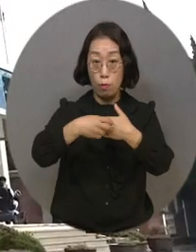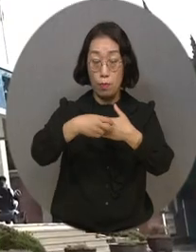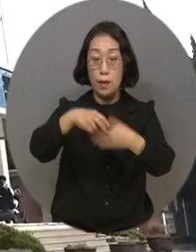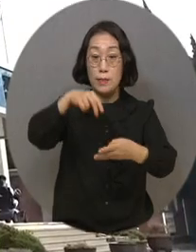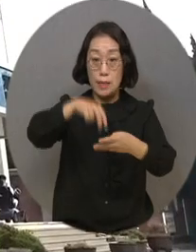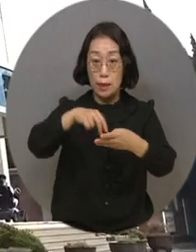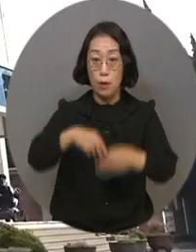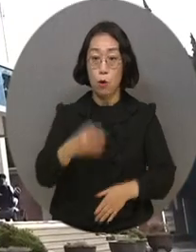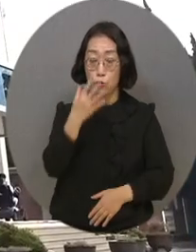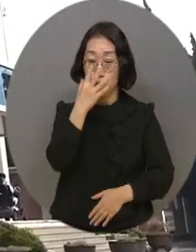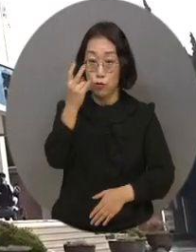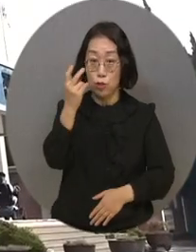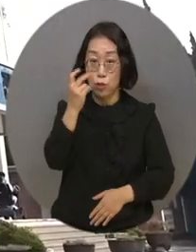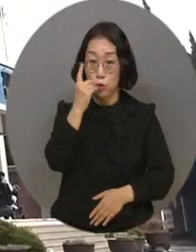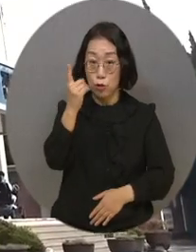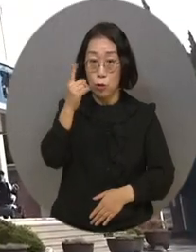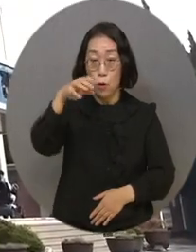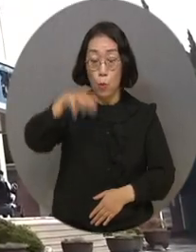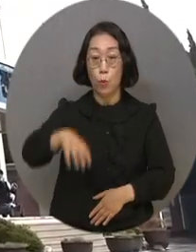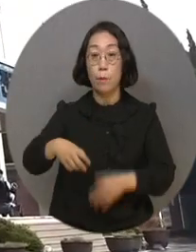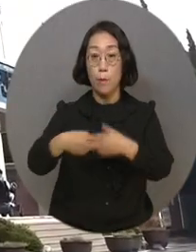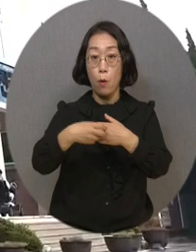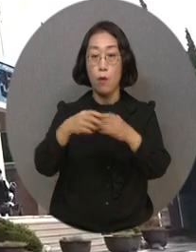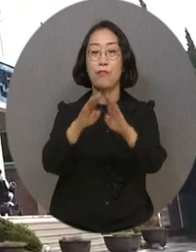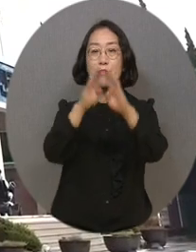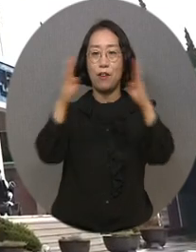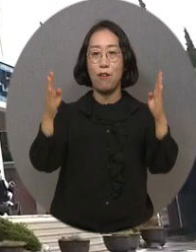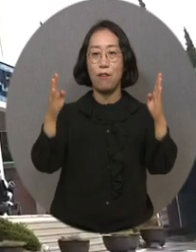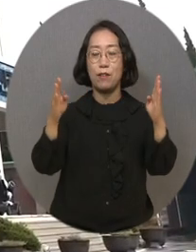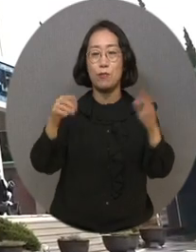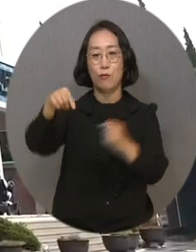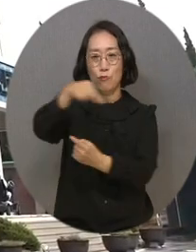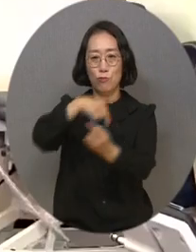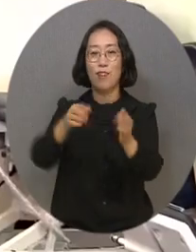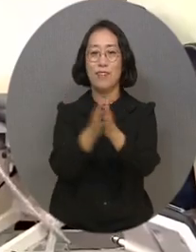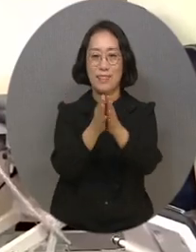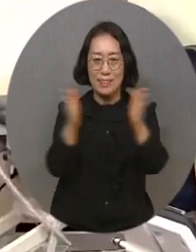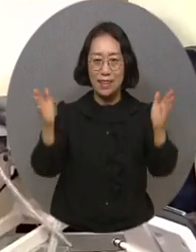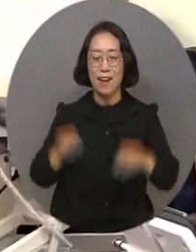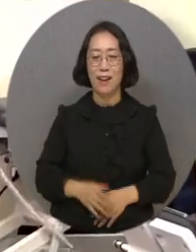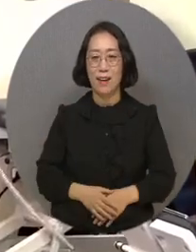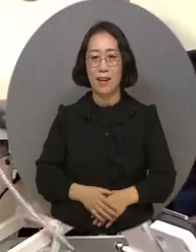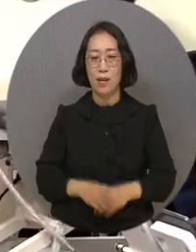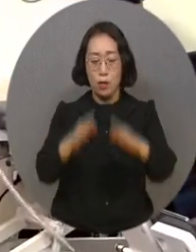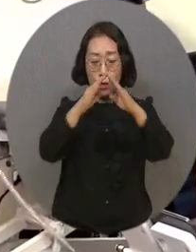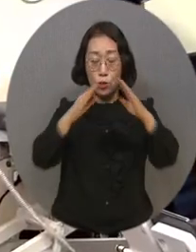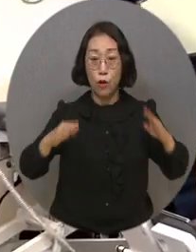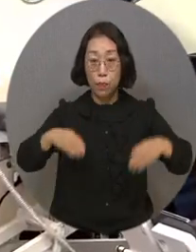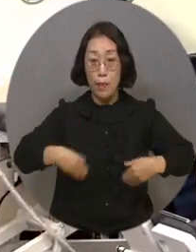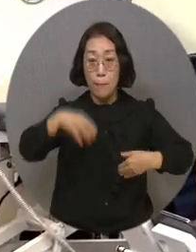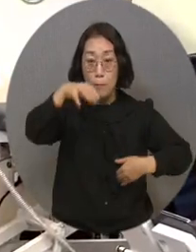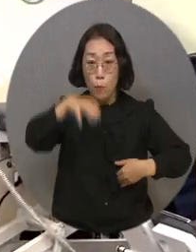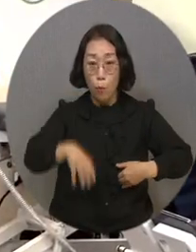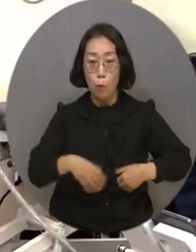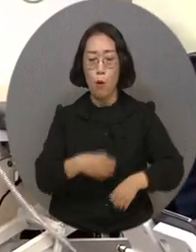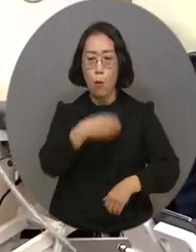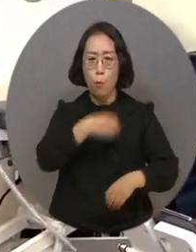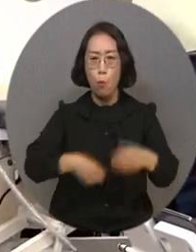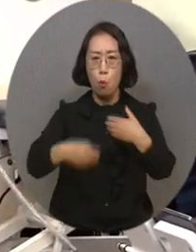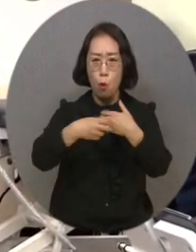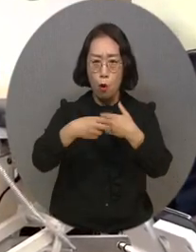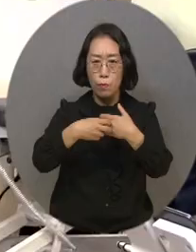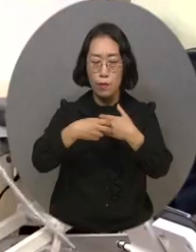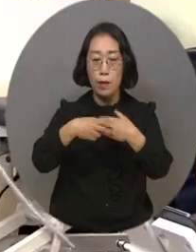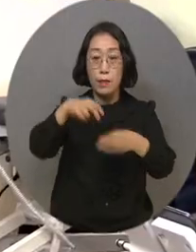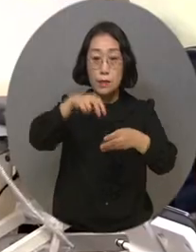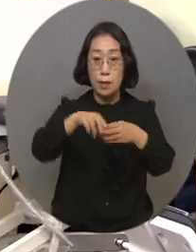이달 순천의료원에 문을 열고 운영을 시작했습니다. 전남도의 지역장애인보건의료센터가 개소한